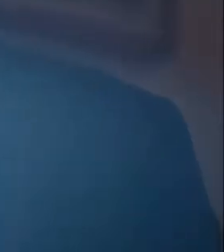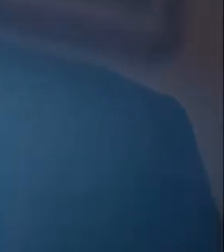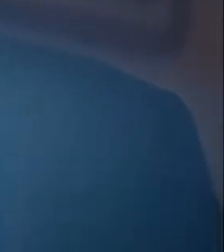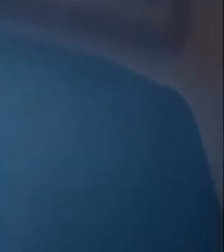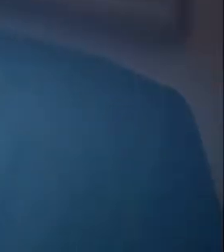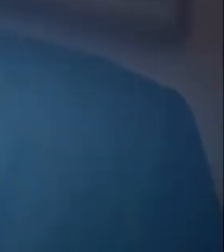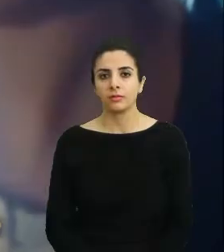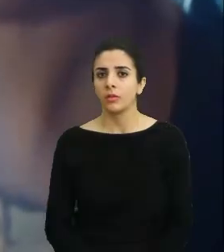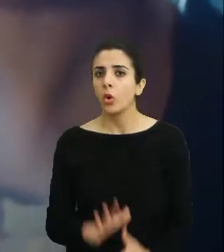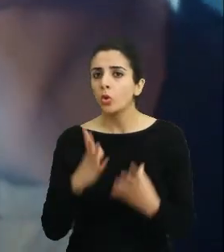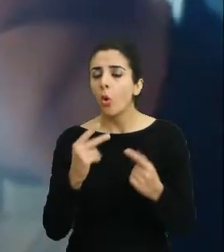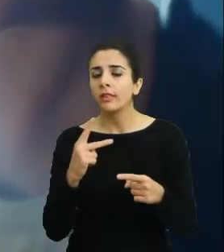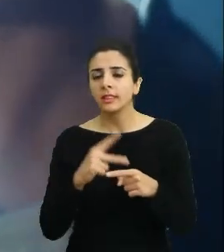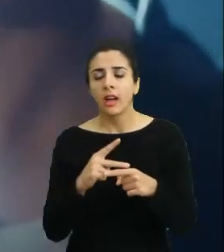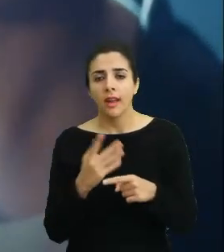Ne oldu Zehra?